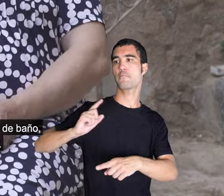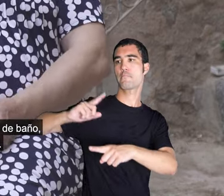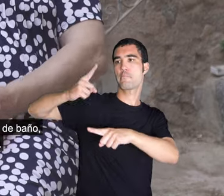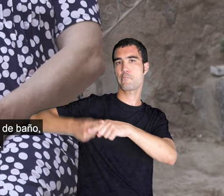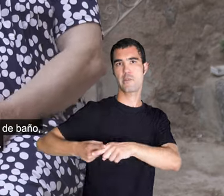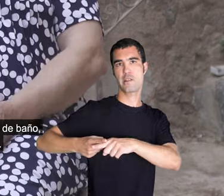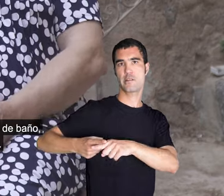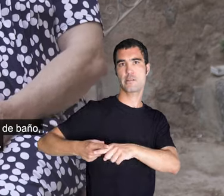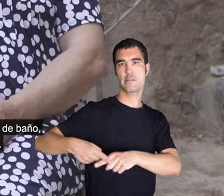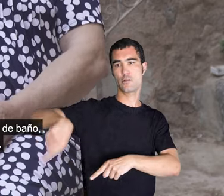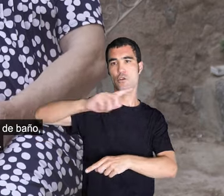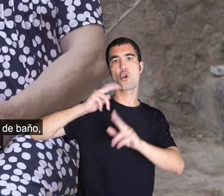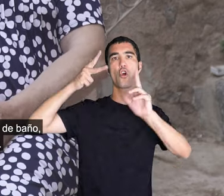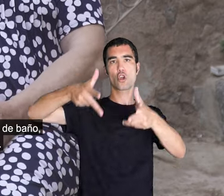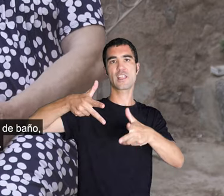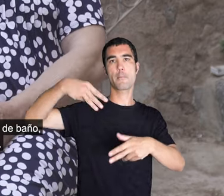de l'hotel Marina.